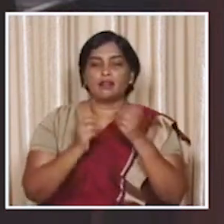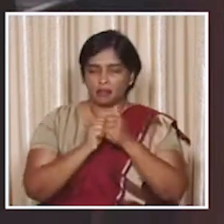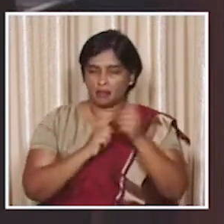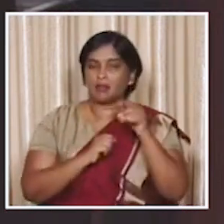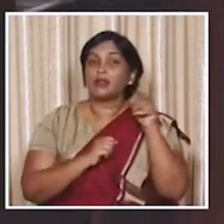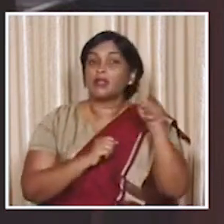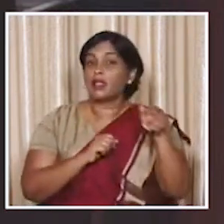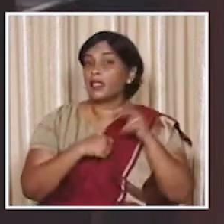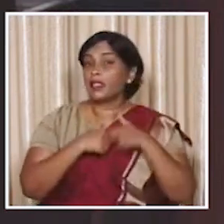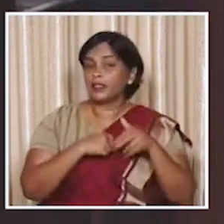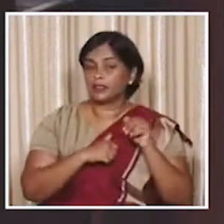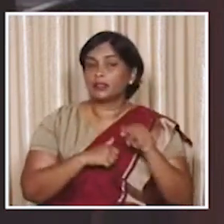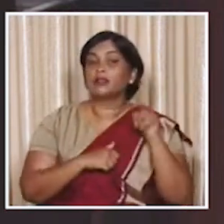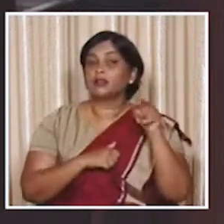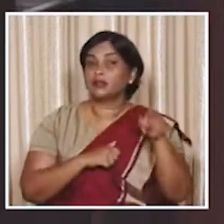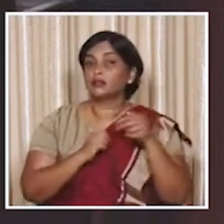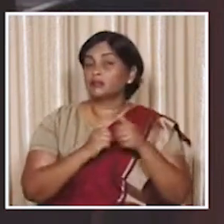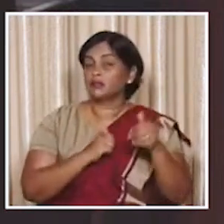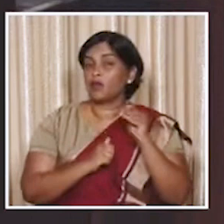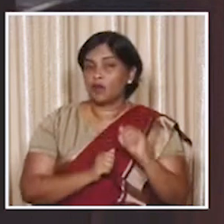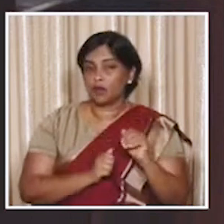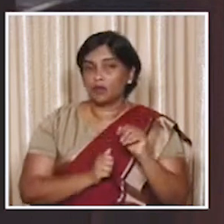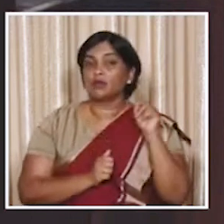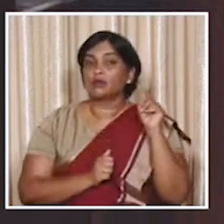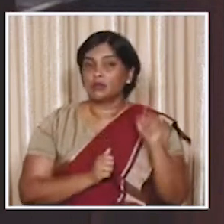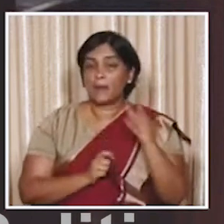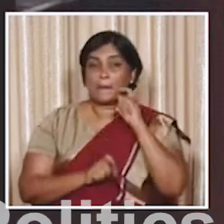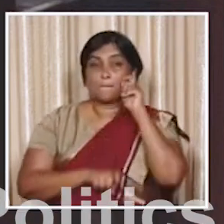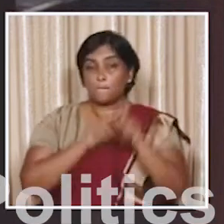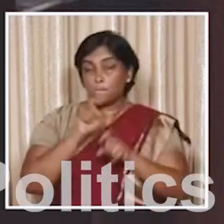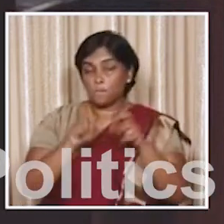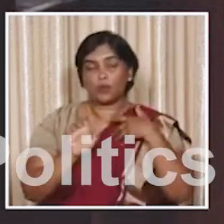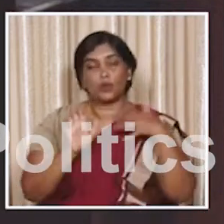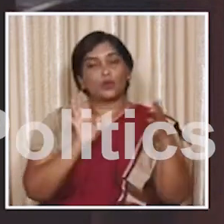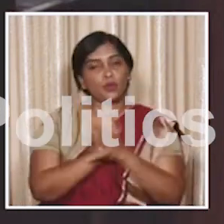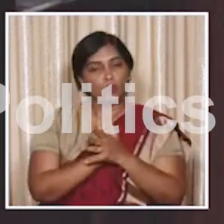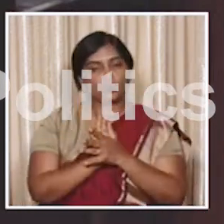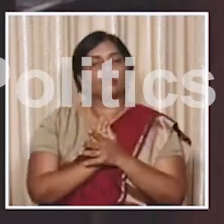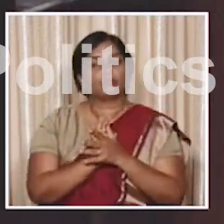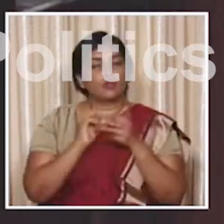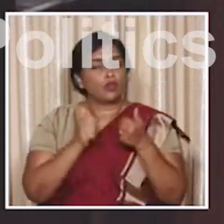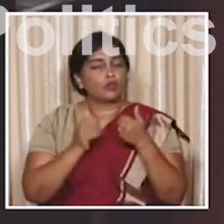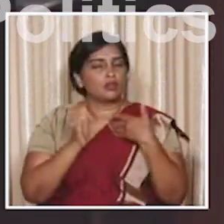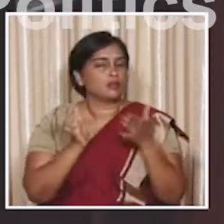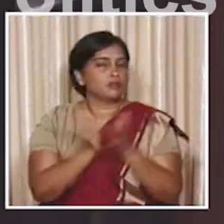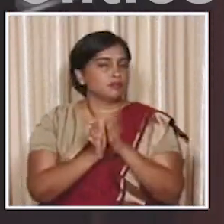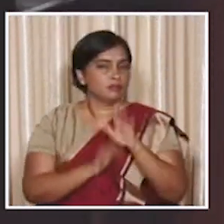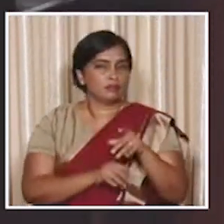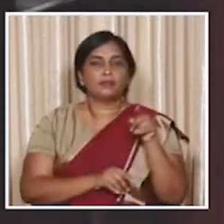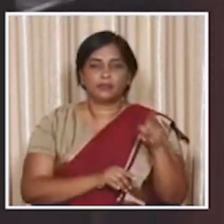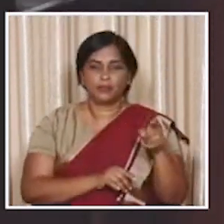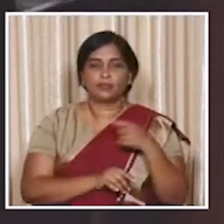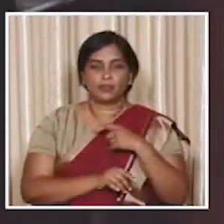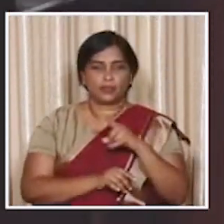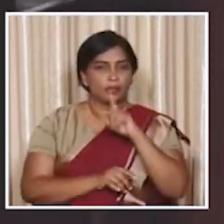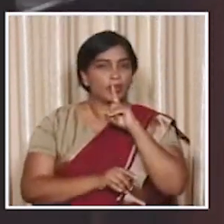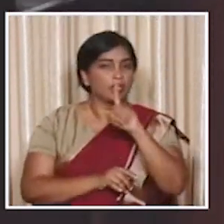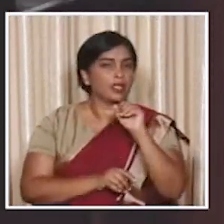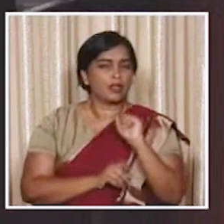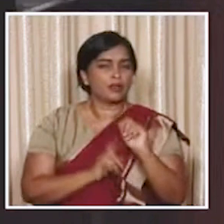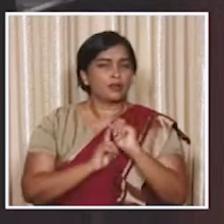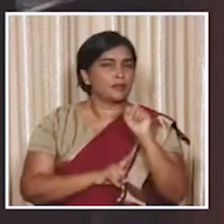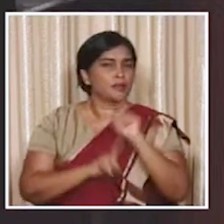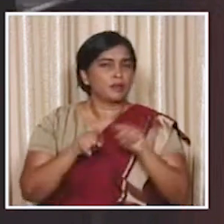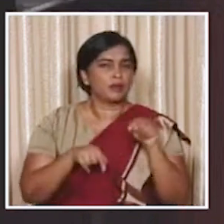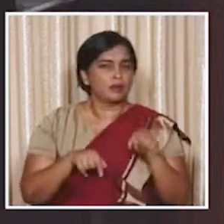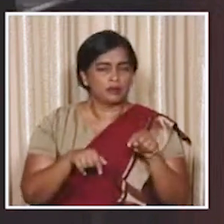ඒ මොකද හේතුව? ඒ වෙන්න හේතුව තමයි ඔව් මේ මිනිස්සුත් එක්ක සහෝදරත්වයෙන් බැඳිලා ඉඳලා තියෙනවා. මම මේක කියන්නේ ඇයි මේ පාර්ලිමේන්තුව